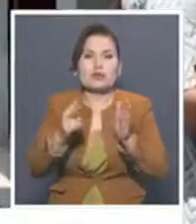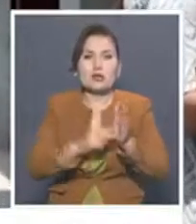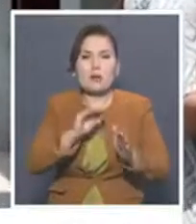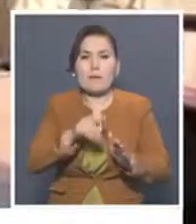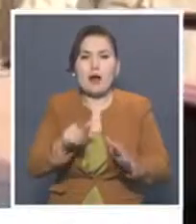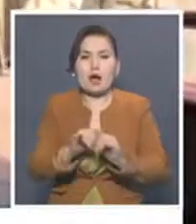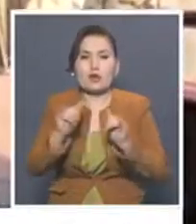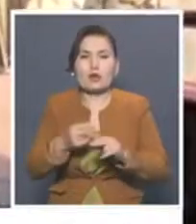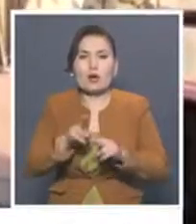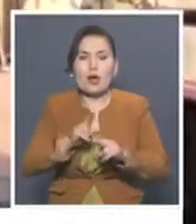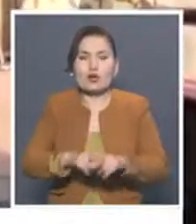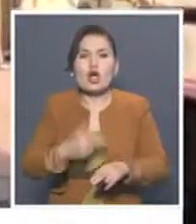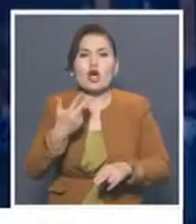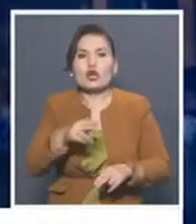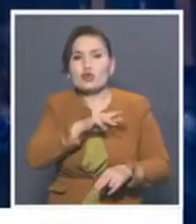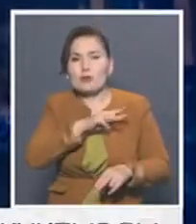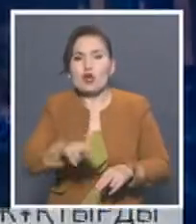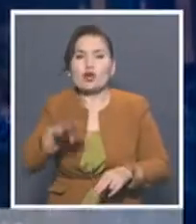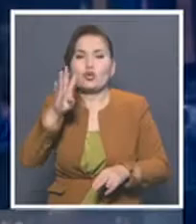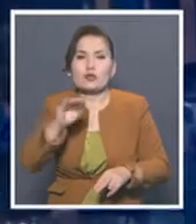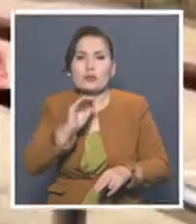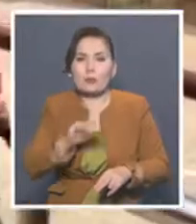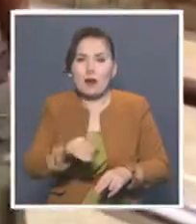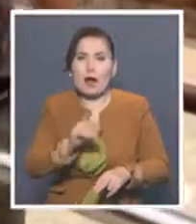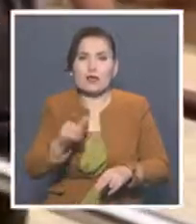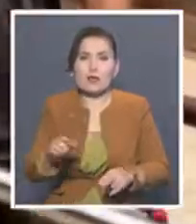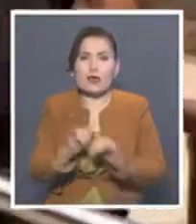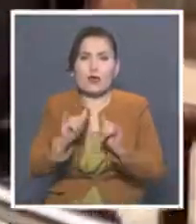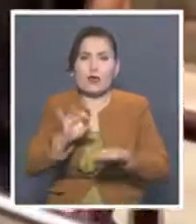науқастар саны 3 миллион 400 мыңға жетті. Жансая Қапасқызы, Қазақстан ұлттық арнасы.